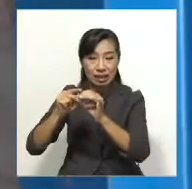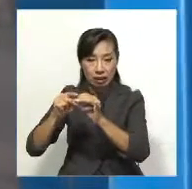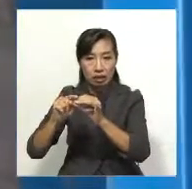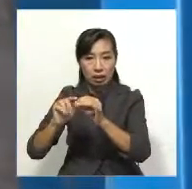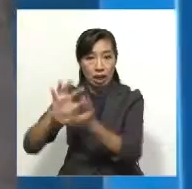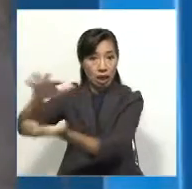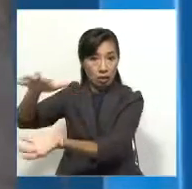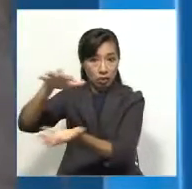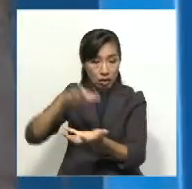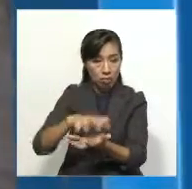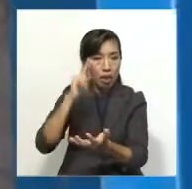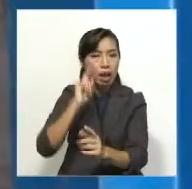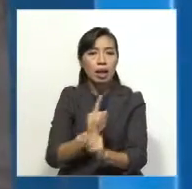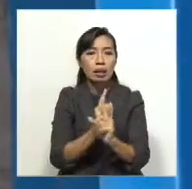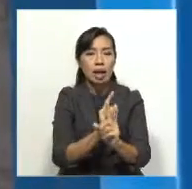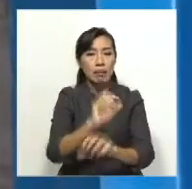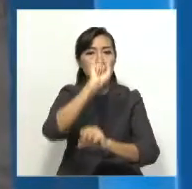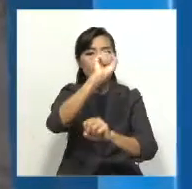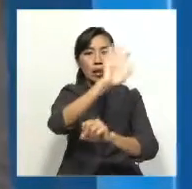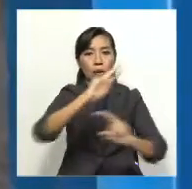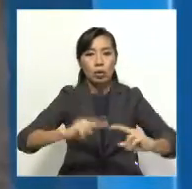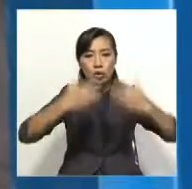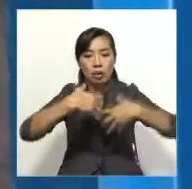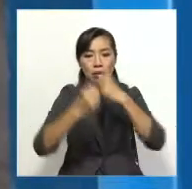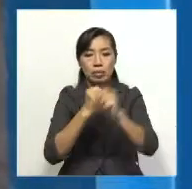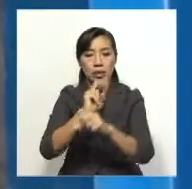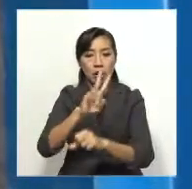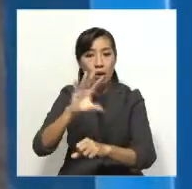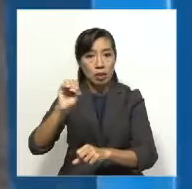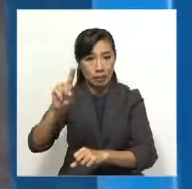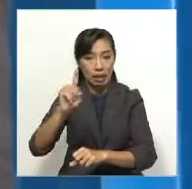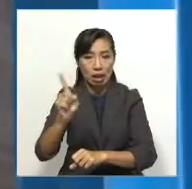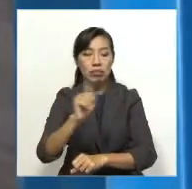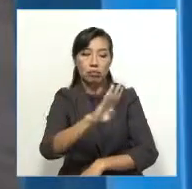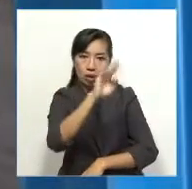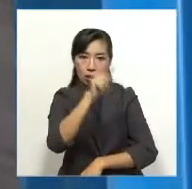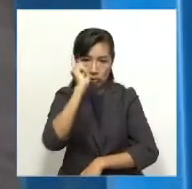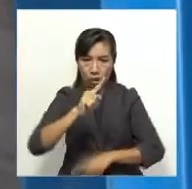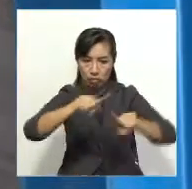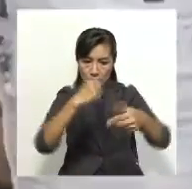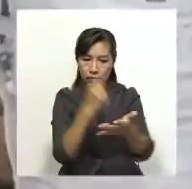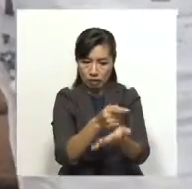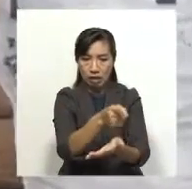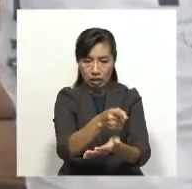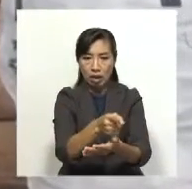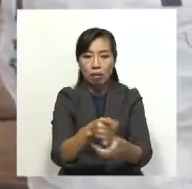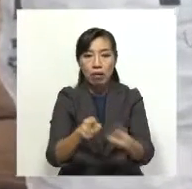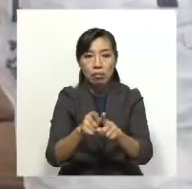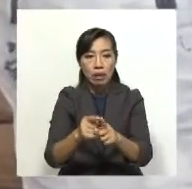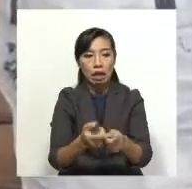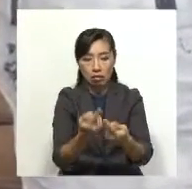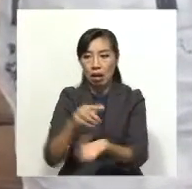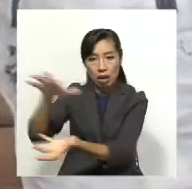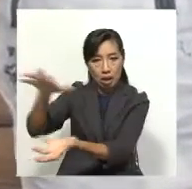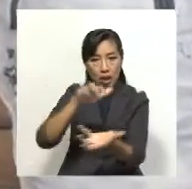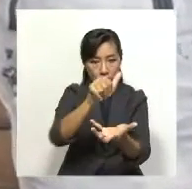พุทธศักราช2551ก็ต้องมีใบอนุญาตนำเข้าจากกรมโรงงานอุตสาหกรรมนะคะนำเข้าเพื่อใช้เป็นวัตถุดิบในโรงงานเ